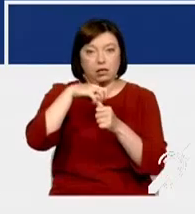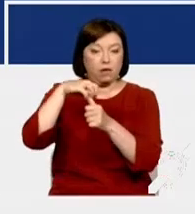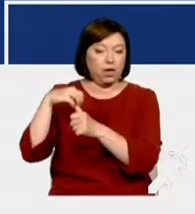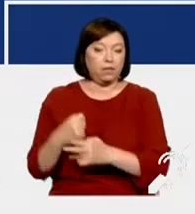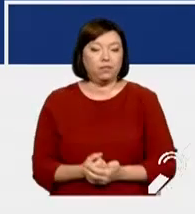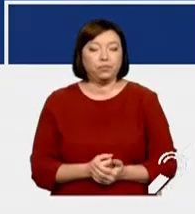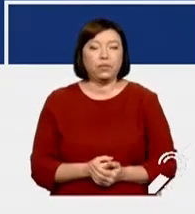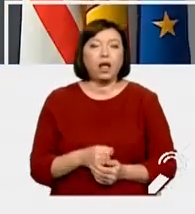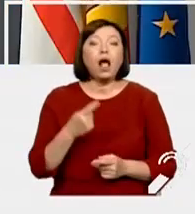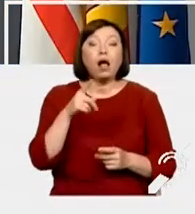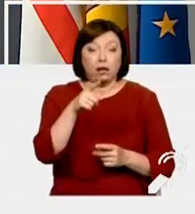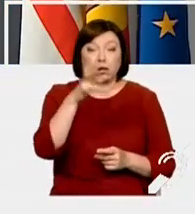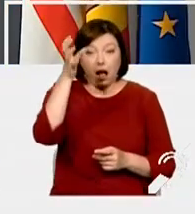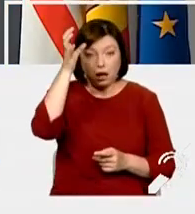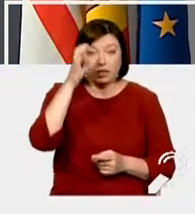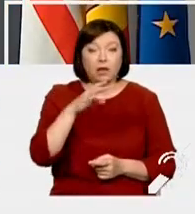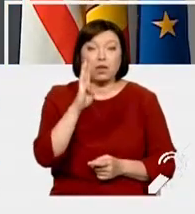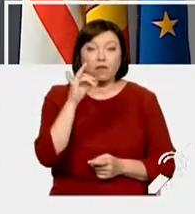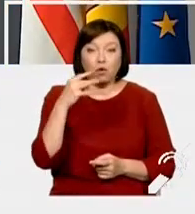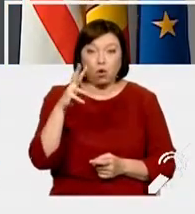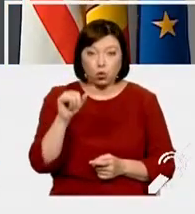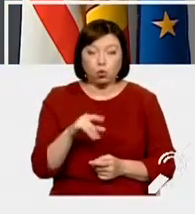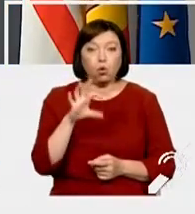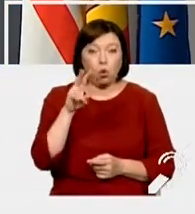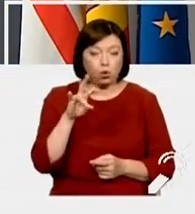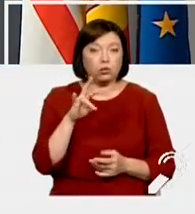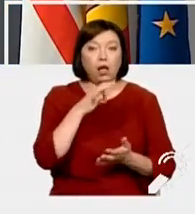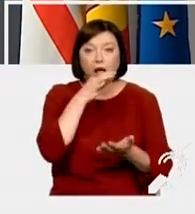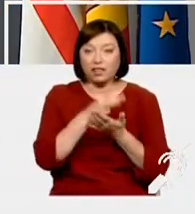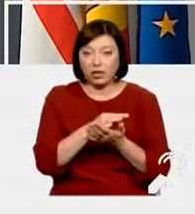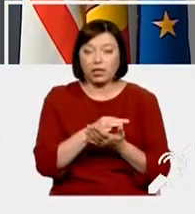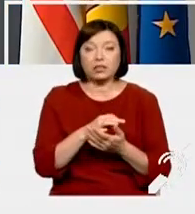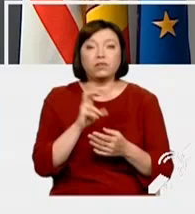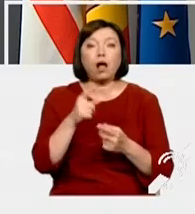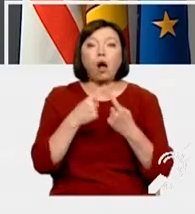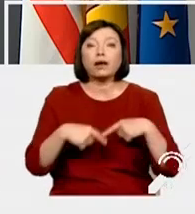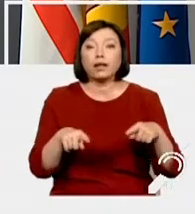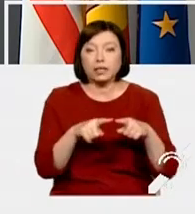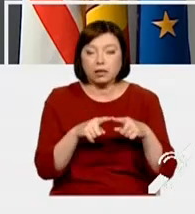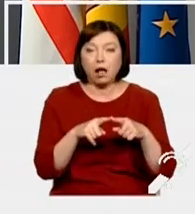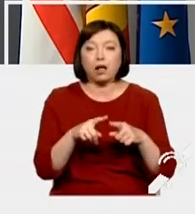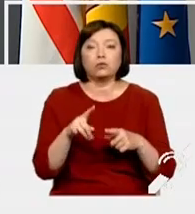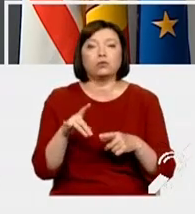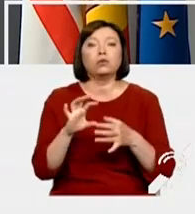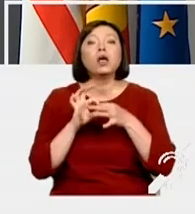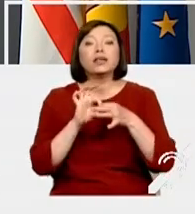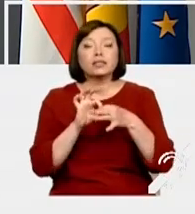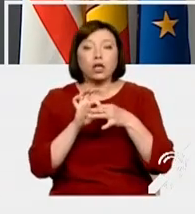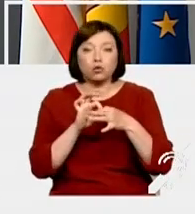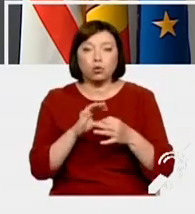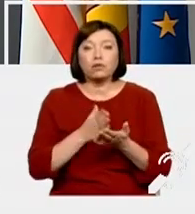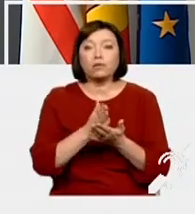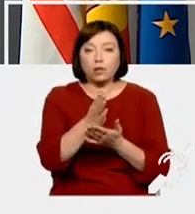acad Ian Voicu este este responsabil de organizarea colaborării în